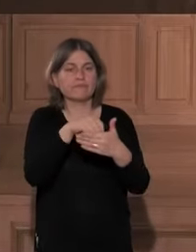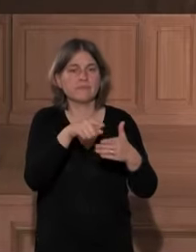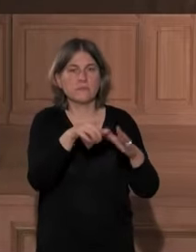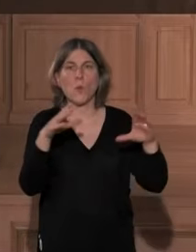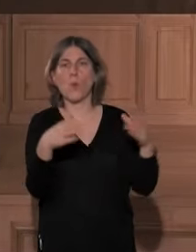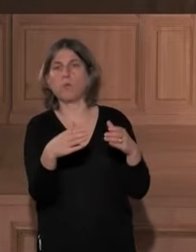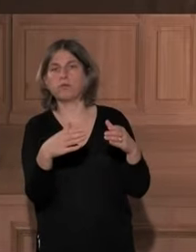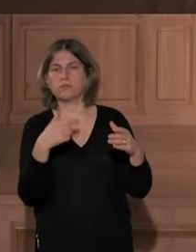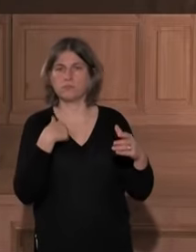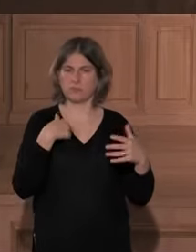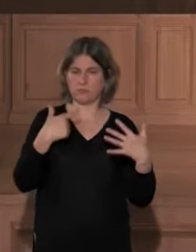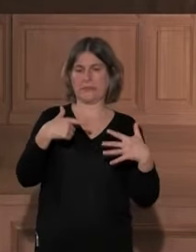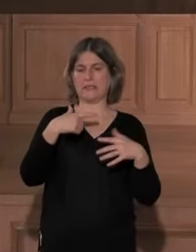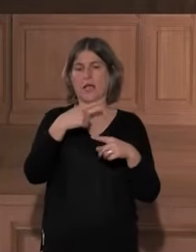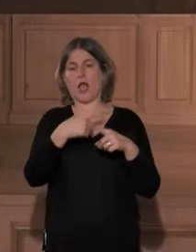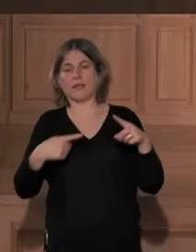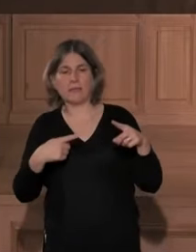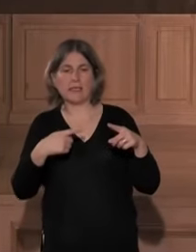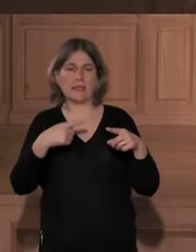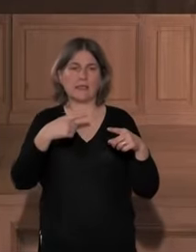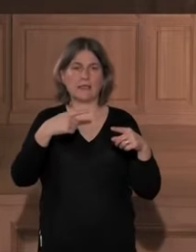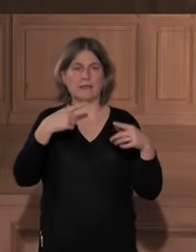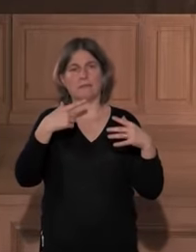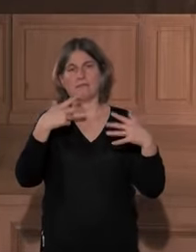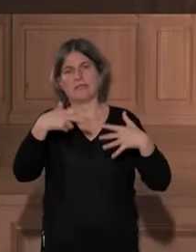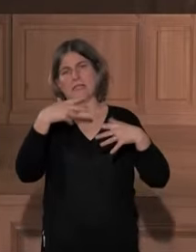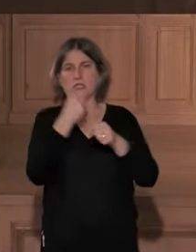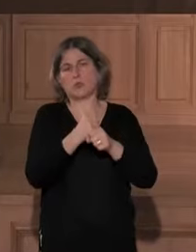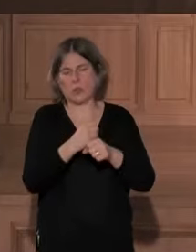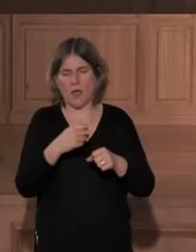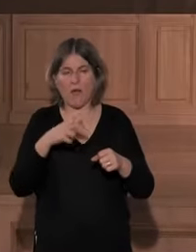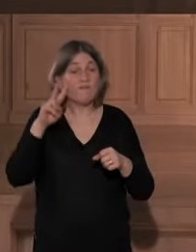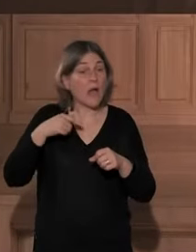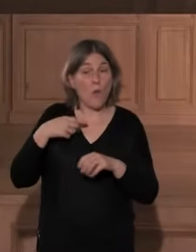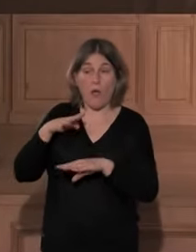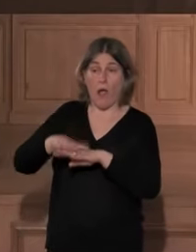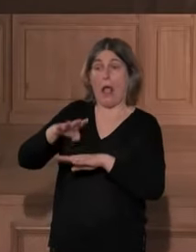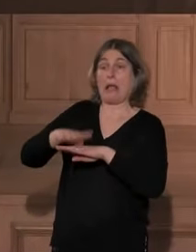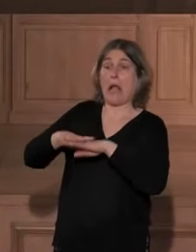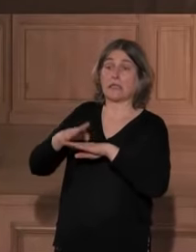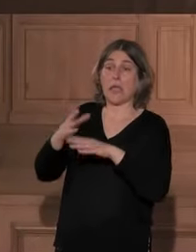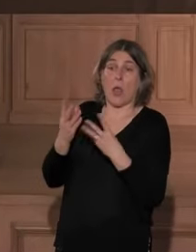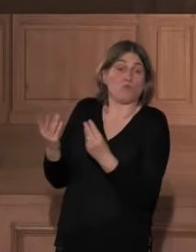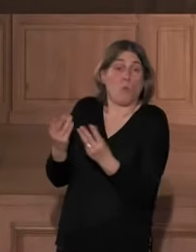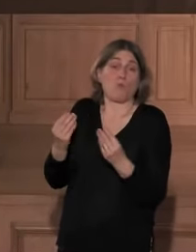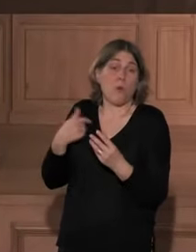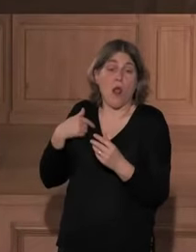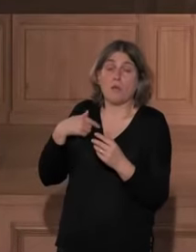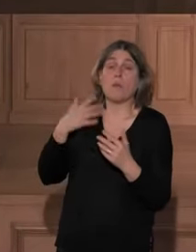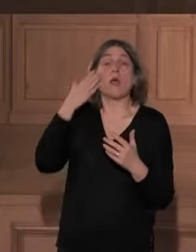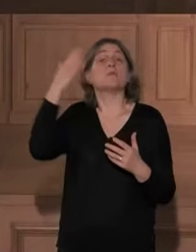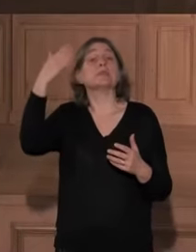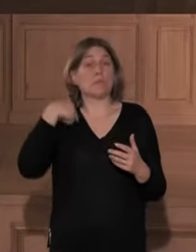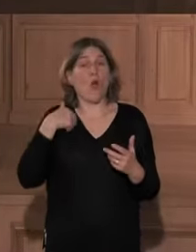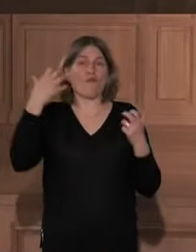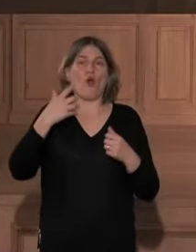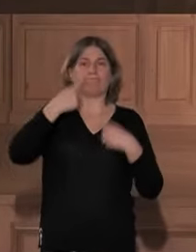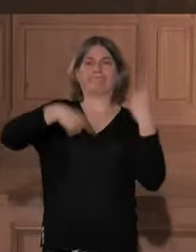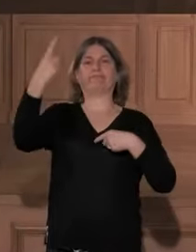17 ans et demi, 18 ans, donc j'habitais dans un quartier populaire. Je n'avais pas principalement de perspective d'avenir, si ce n'est que de devenir un grand rappeur que je ne suis pas